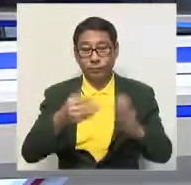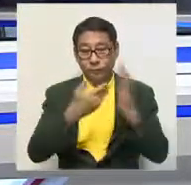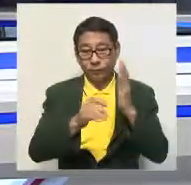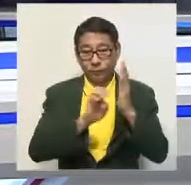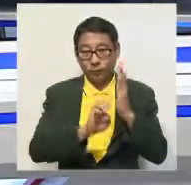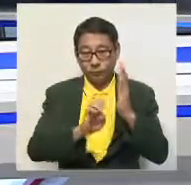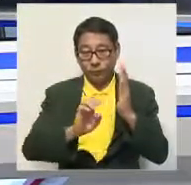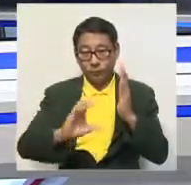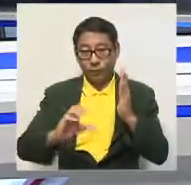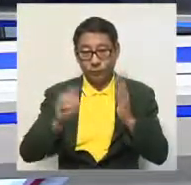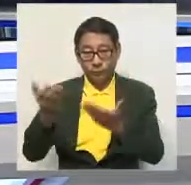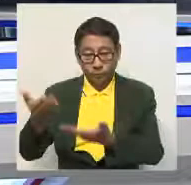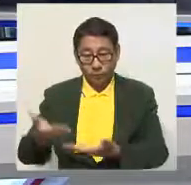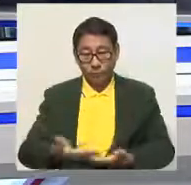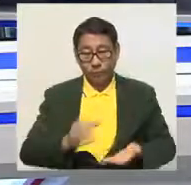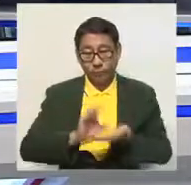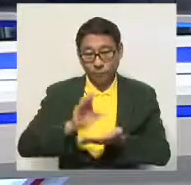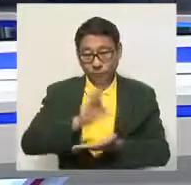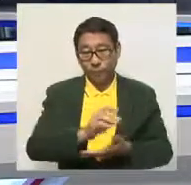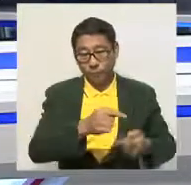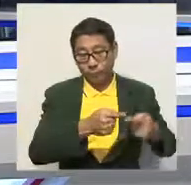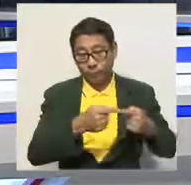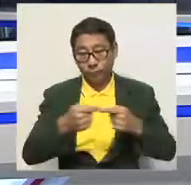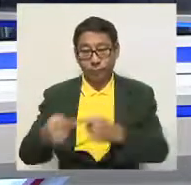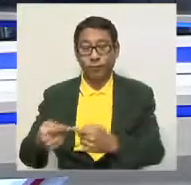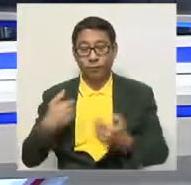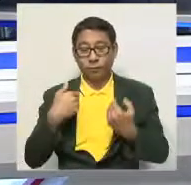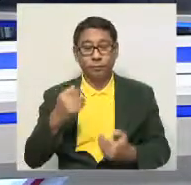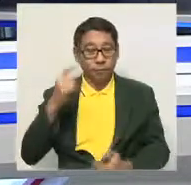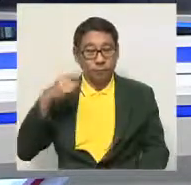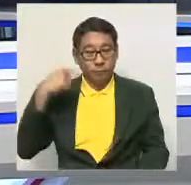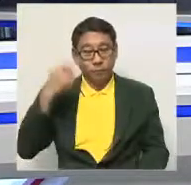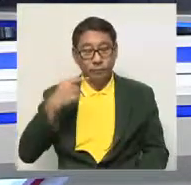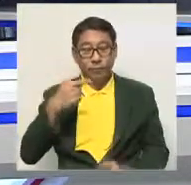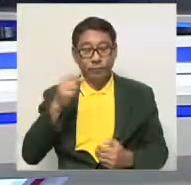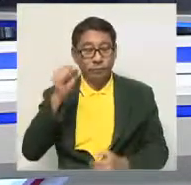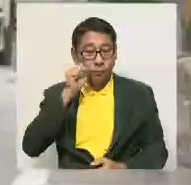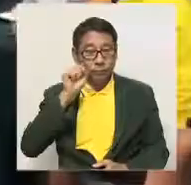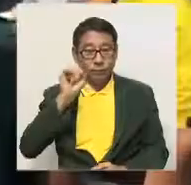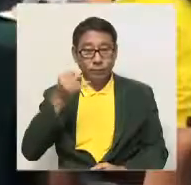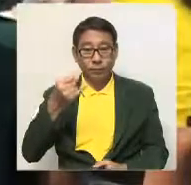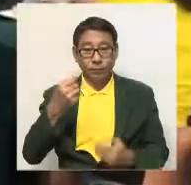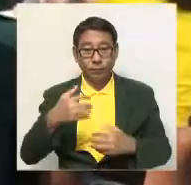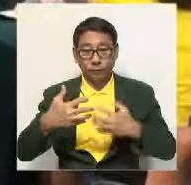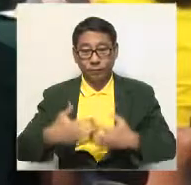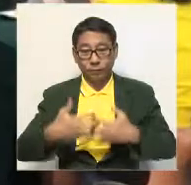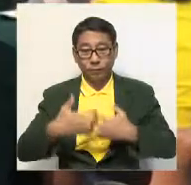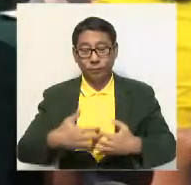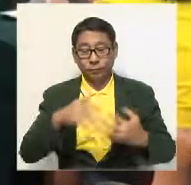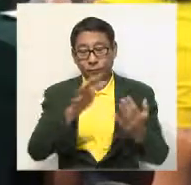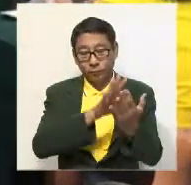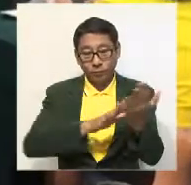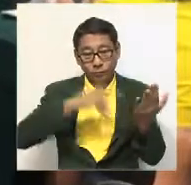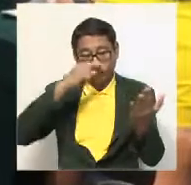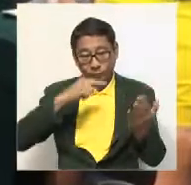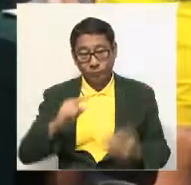ฐกิจชายแดนเพื่อเป็นการรองรับการลงทุนอย่างต่อเนื่องค่ะนางสาวสมจิตพิลึกผู้ว่าการการนิคมอุตสาหกรรมแห่งประเทศไท